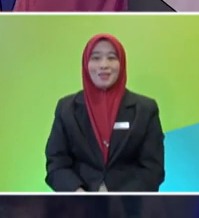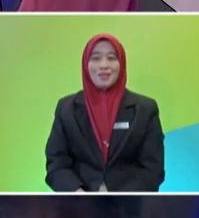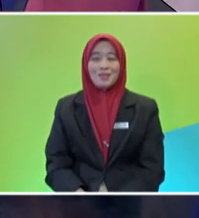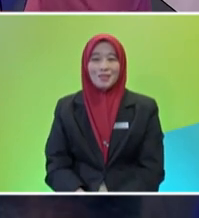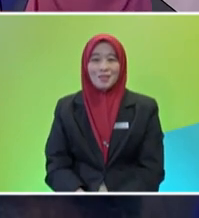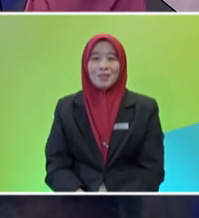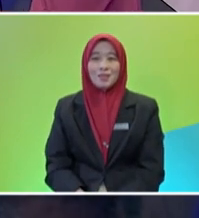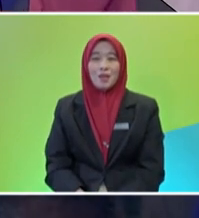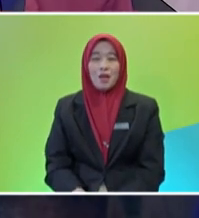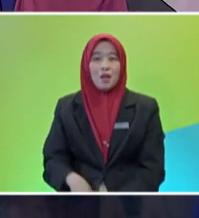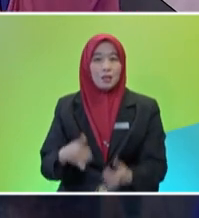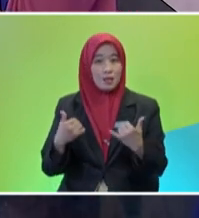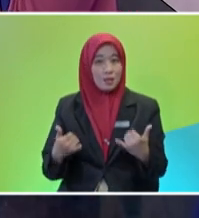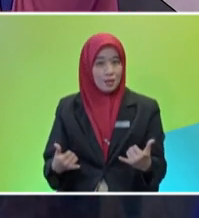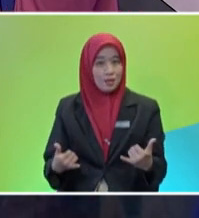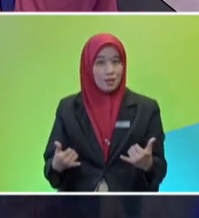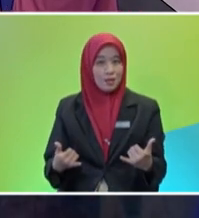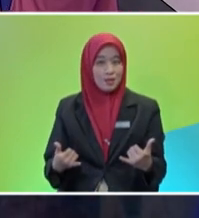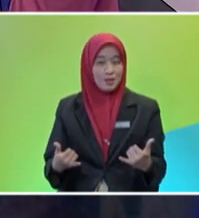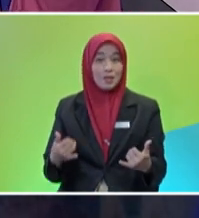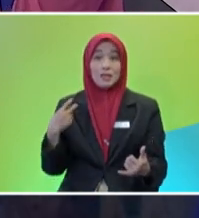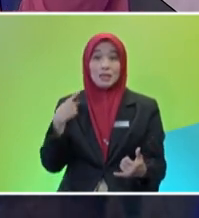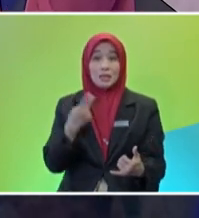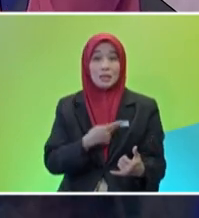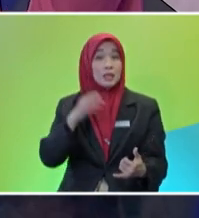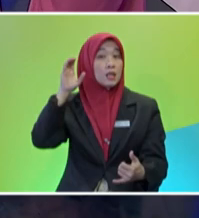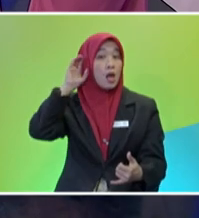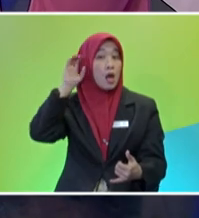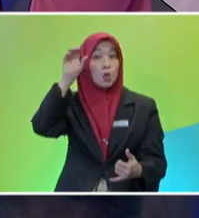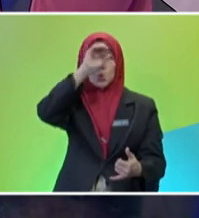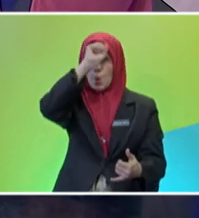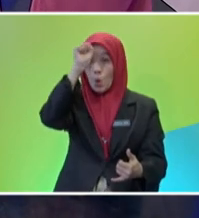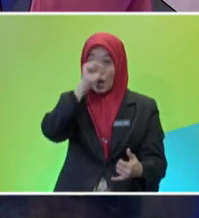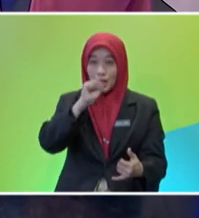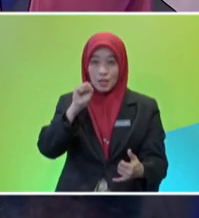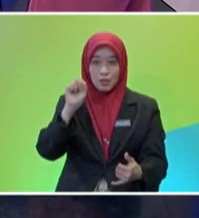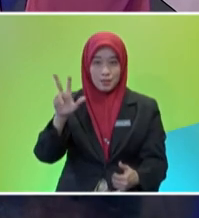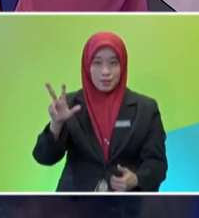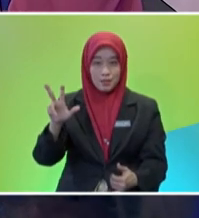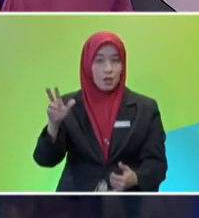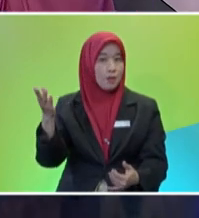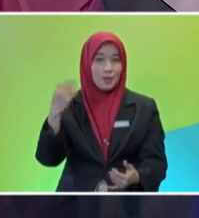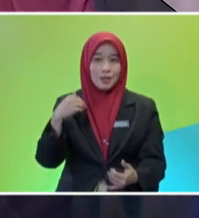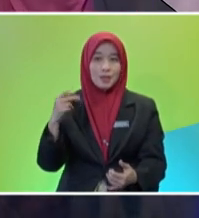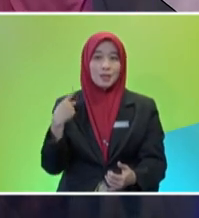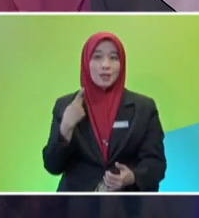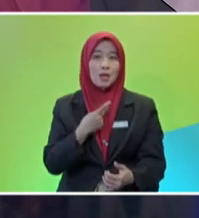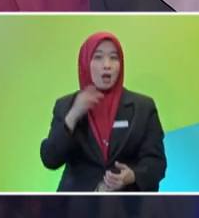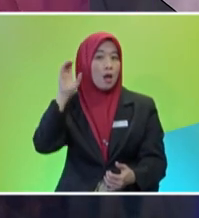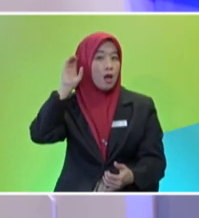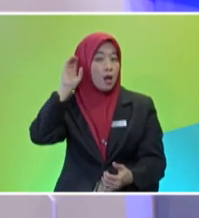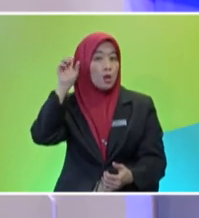Betul. Okey. Sekarang kita dengar pula soalan yang ketiga. Mari kita. Silakan. Soalan yang ketiga ialah